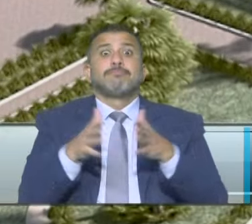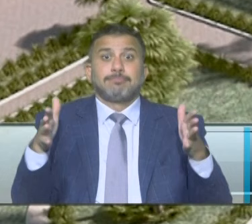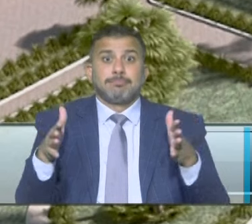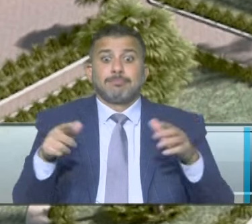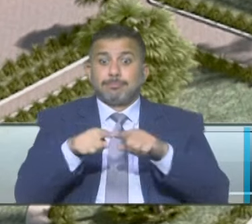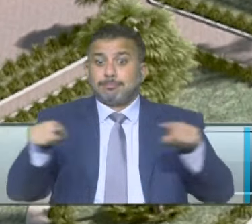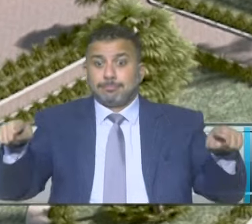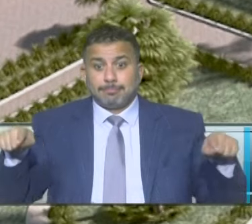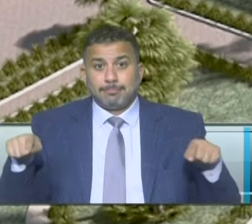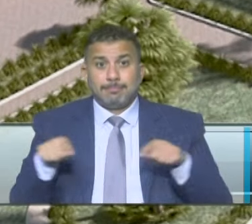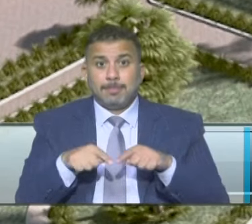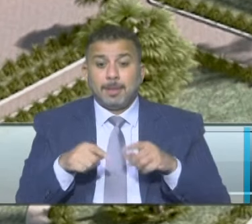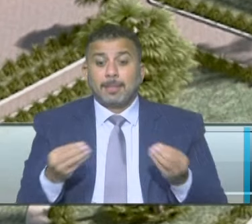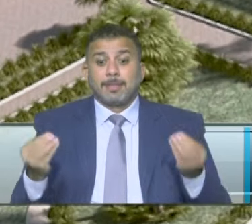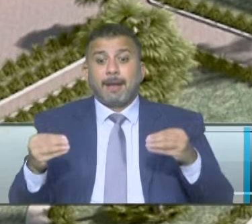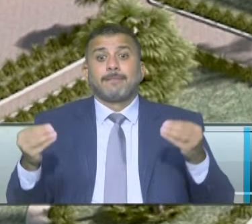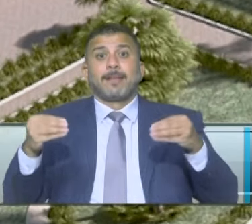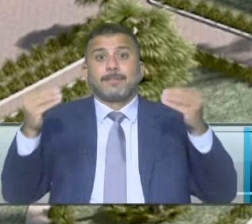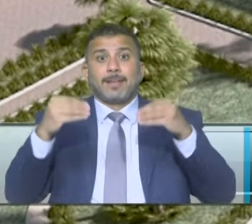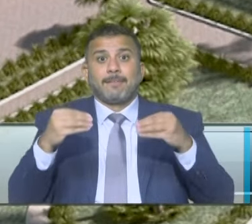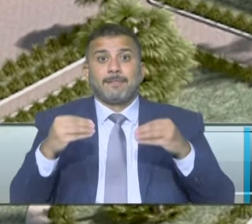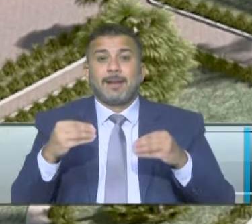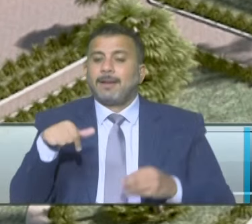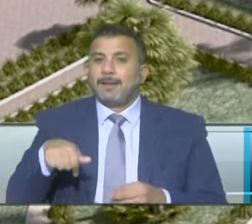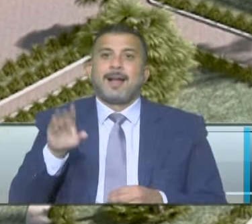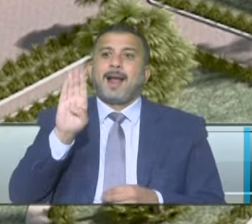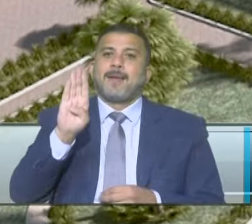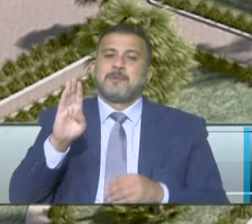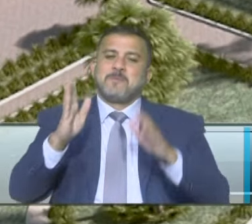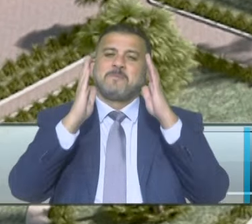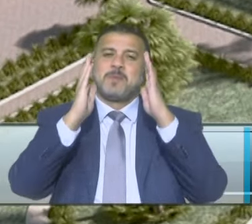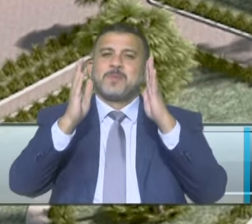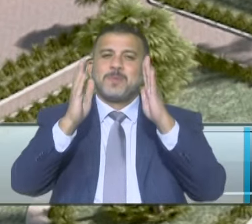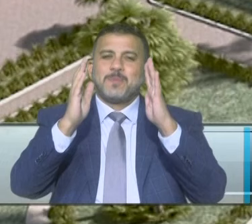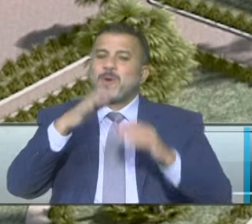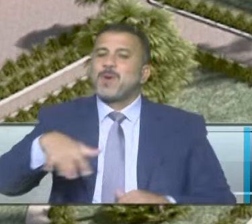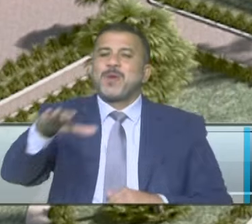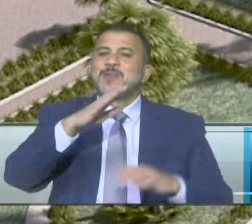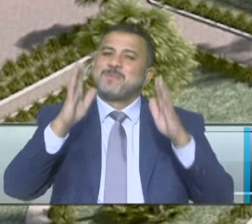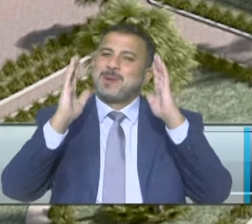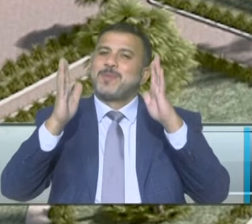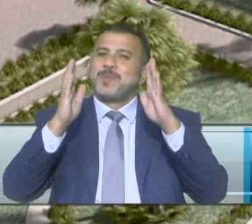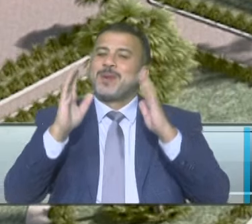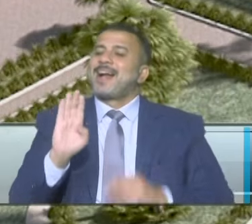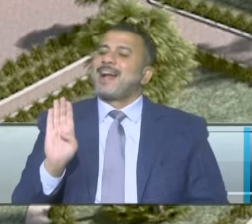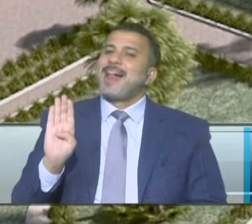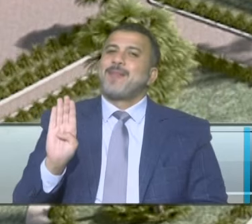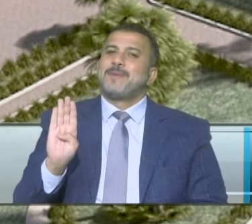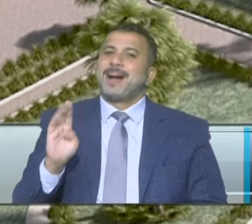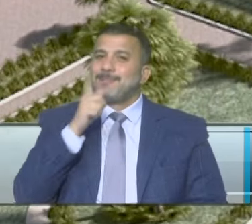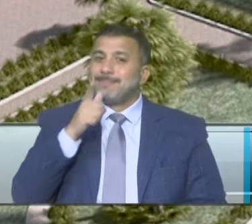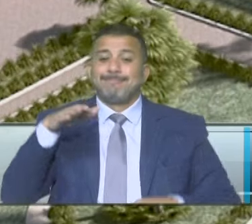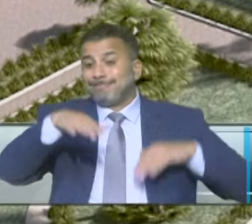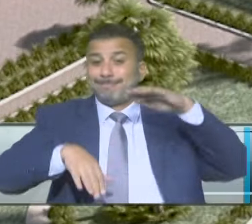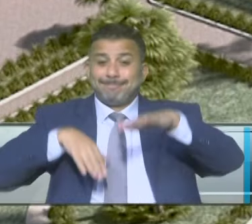المساحه و مضاعفه في في هذه المدينه فنبارك لاهالي مدينه كلبا انه بيكون ان شاء الله شاطئ